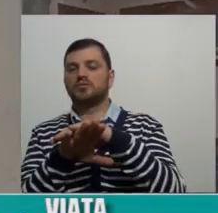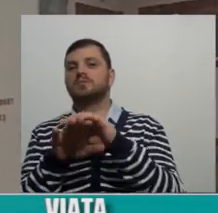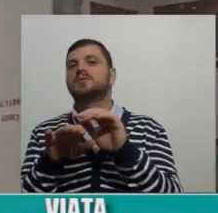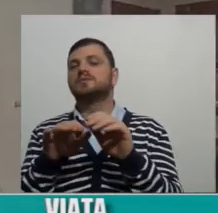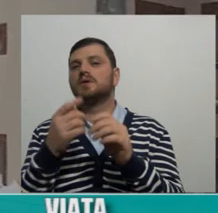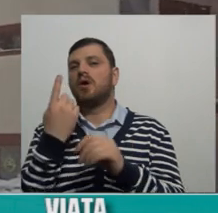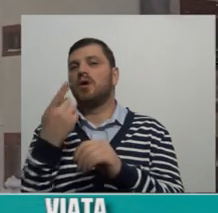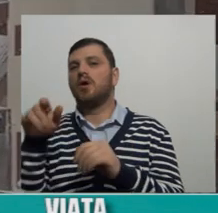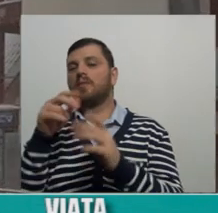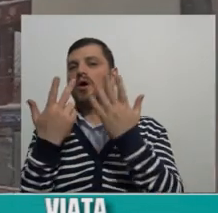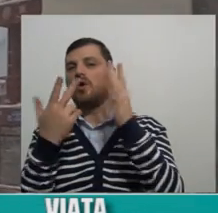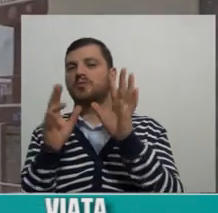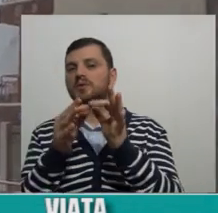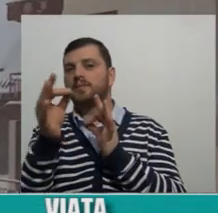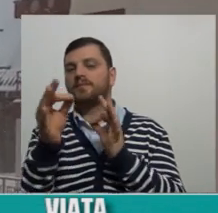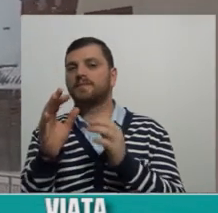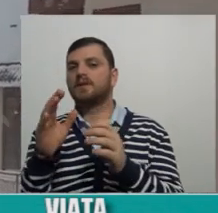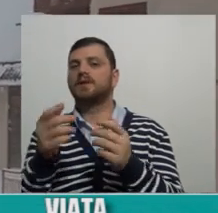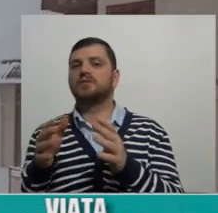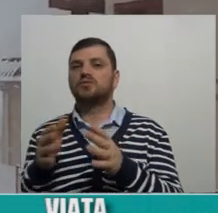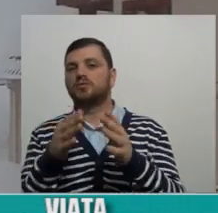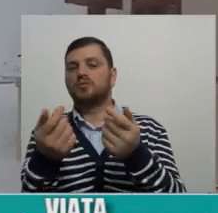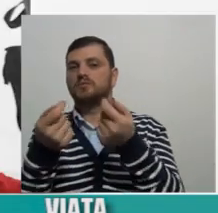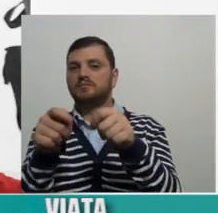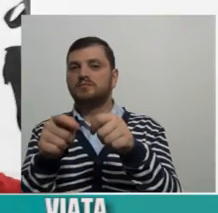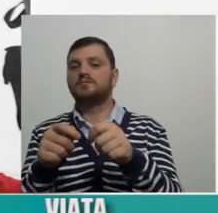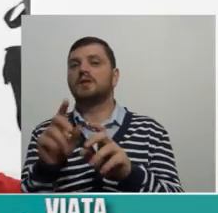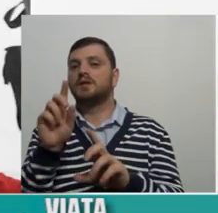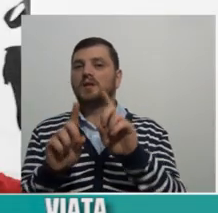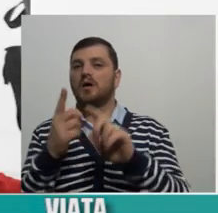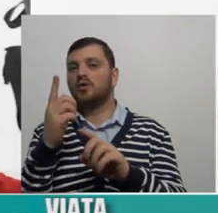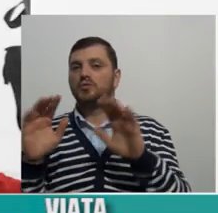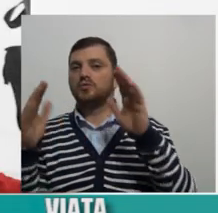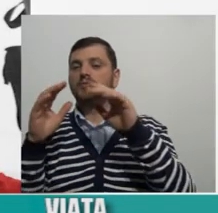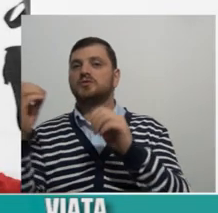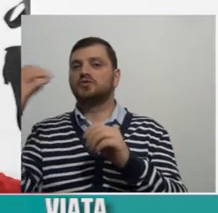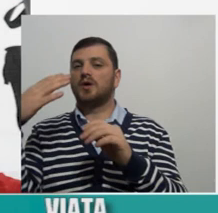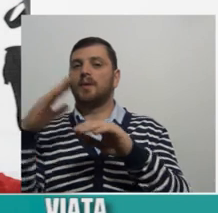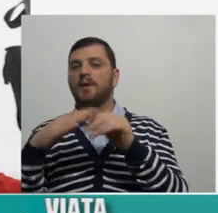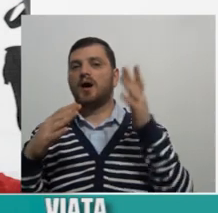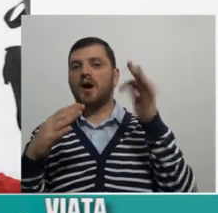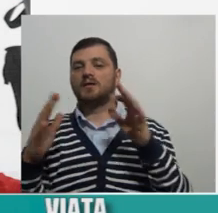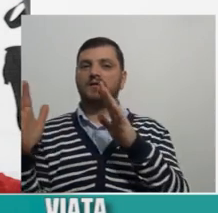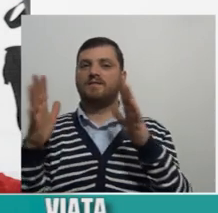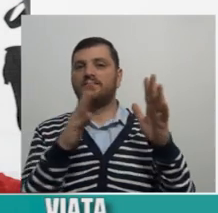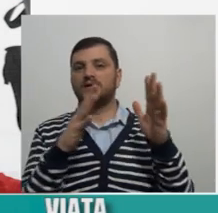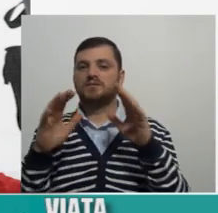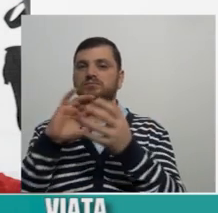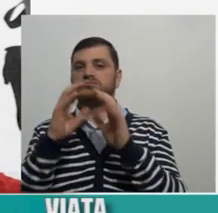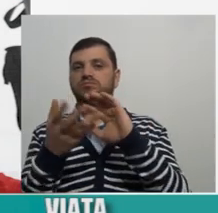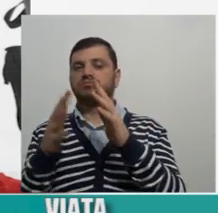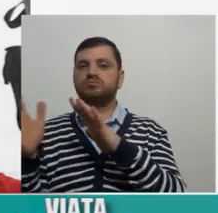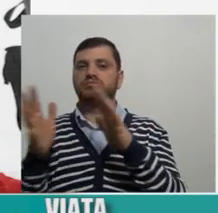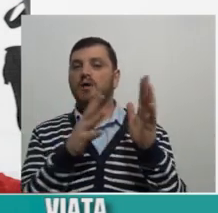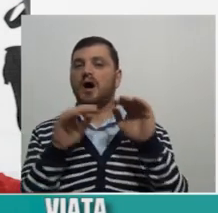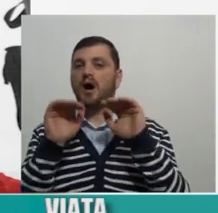altitudine, iar traseele turistice rămân închise. Dacă pe un versant e soare, pe celălalt vântul ridică zăpada